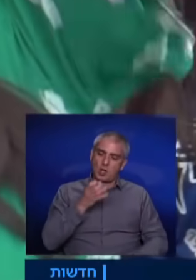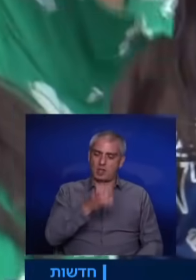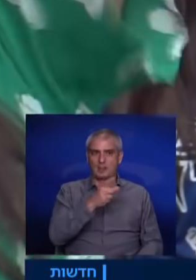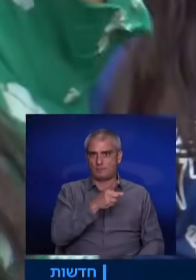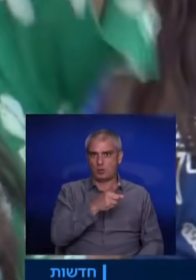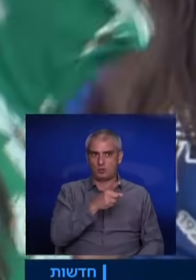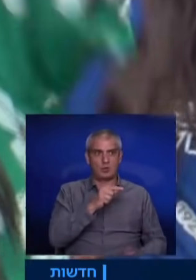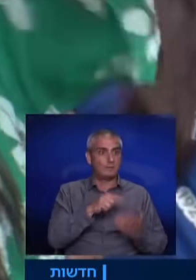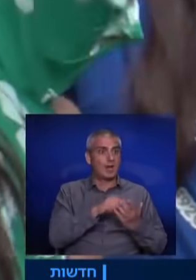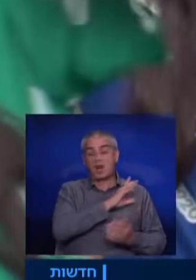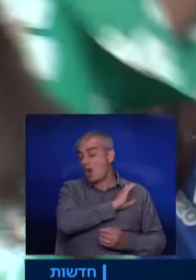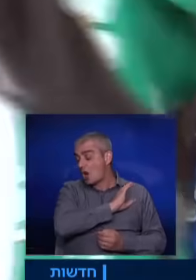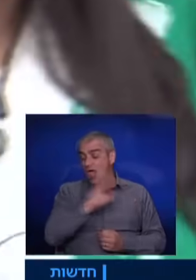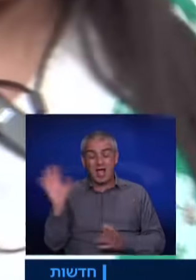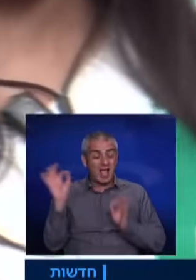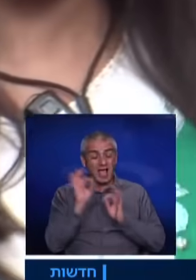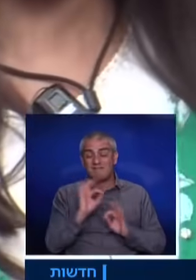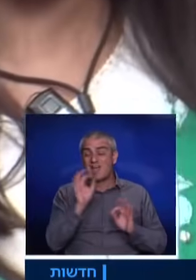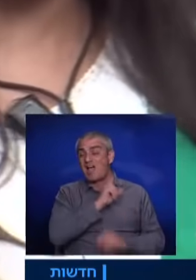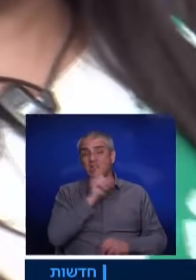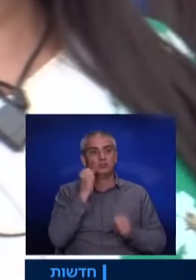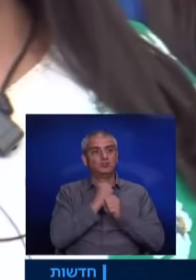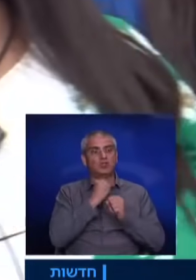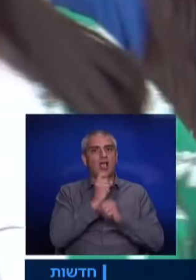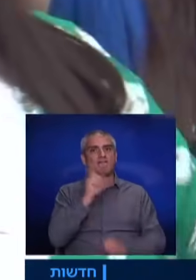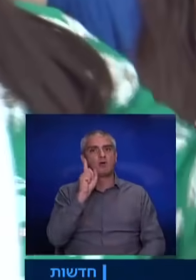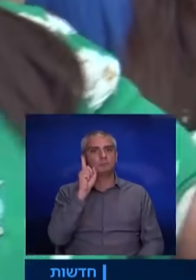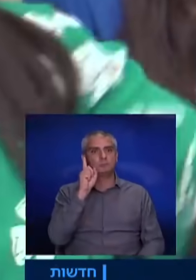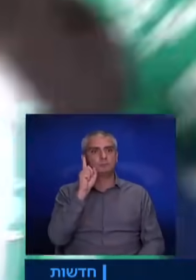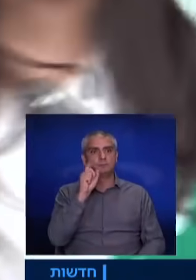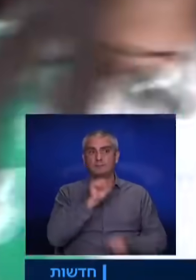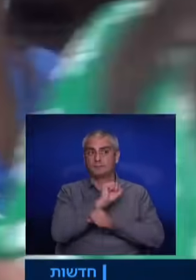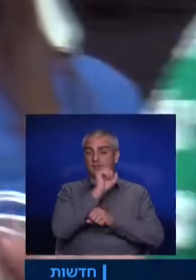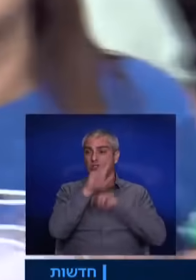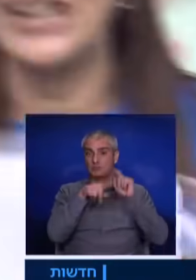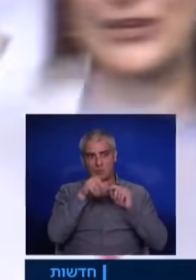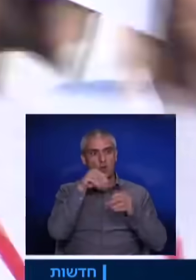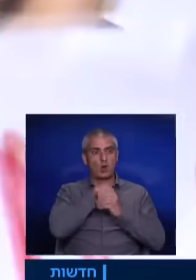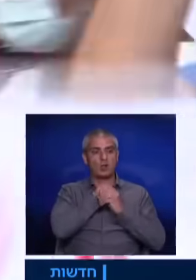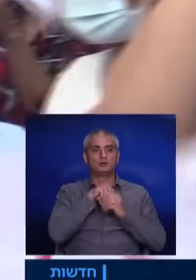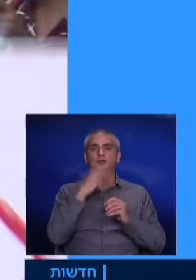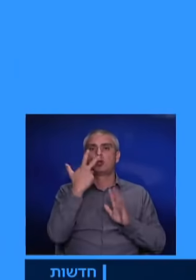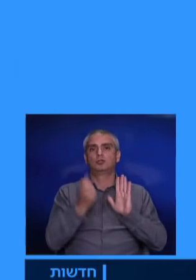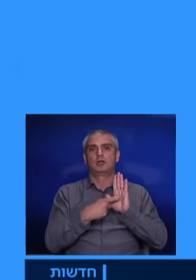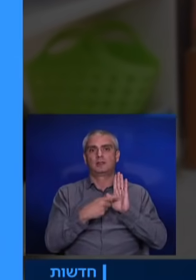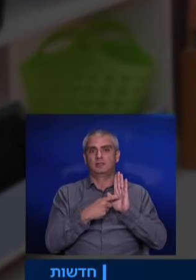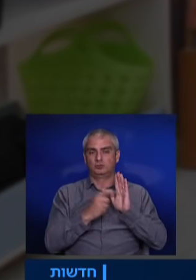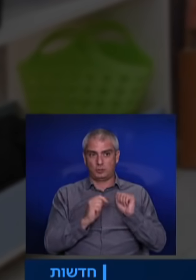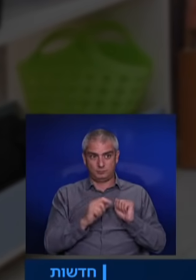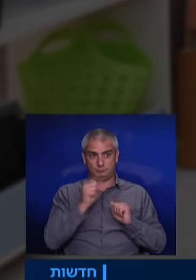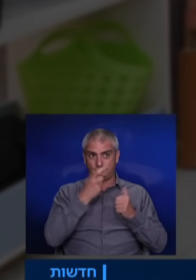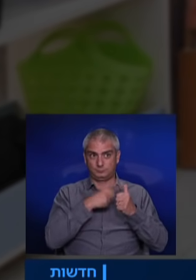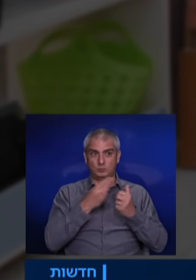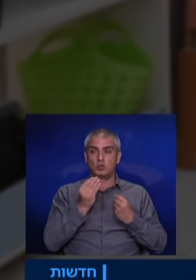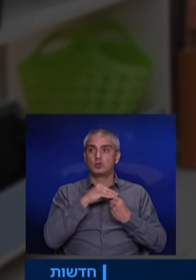כי לא יהיה אף אחד שיעבוד. המחאה של המטפלות כוללת 3 דרישות עיקריות. הראשונה היא